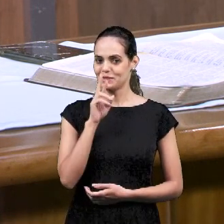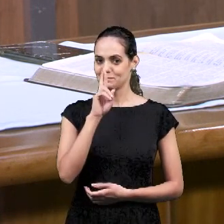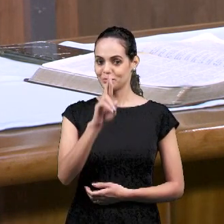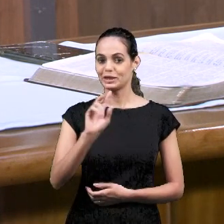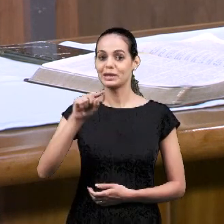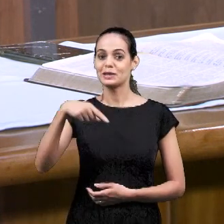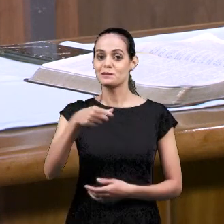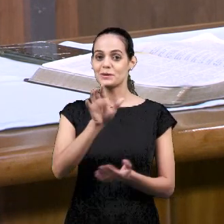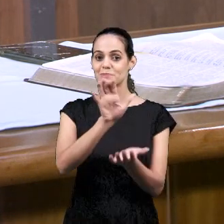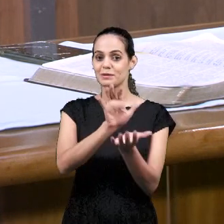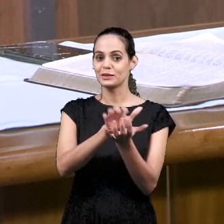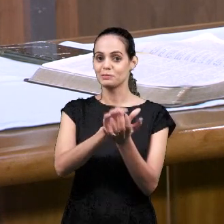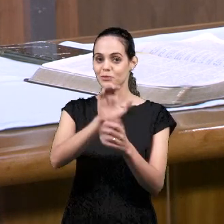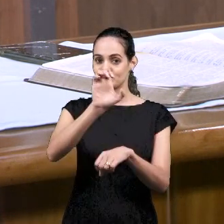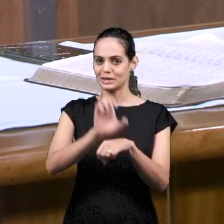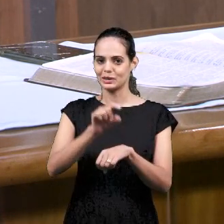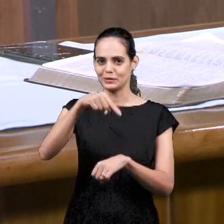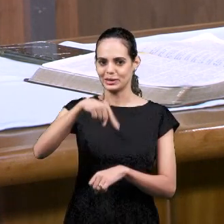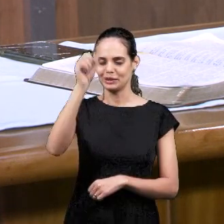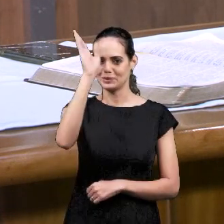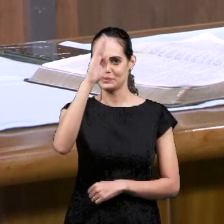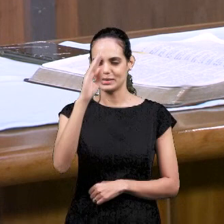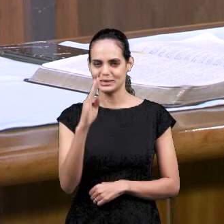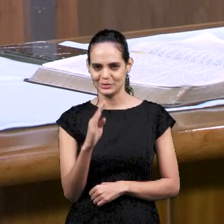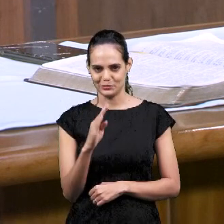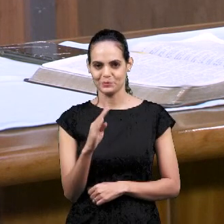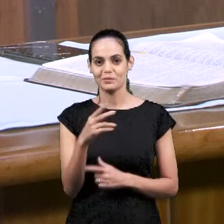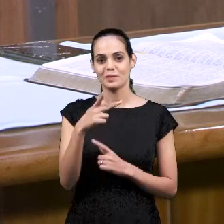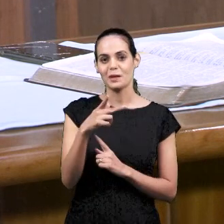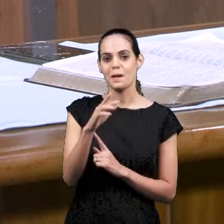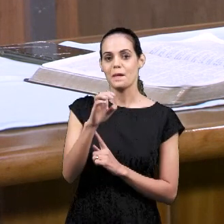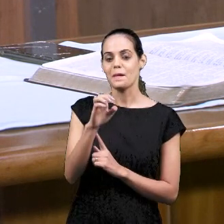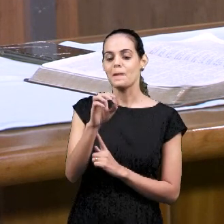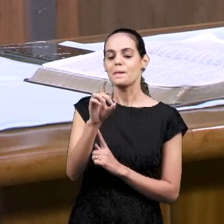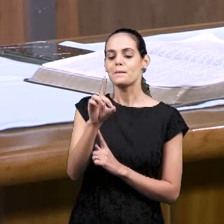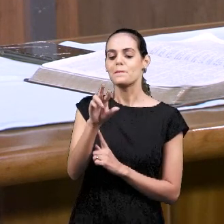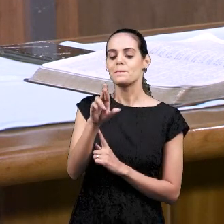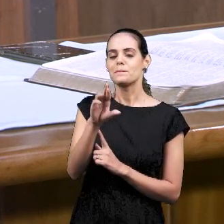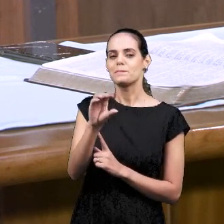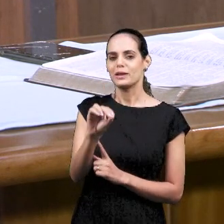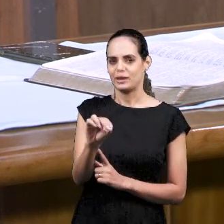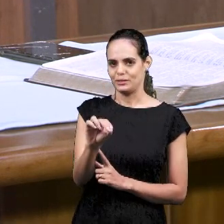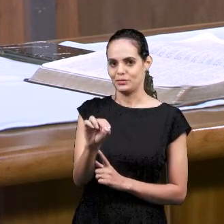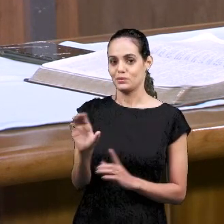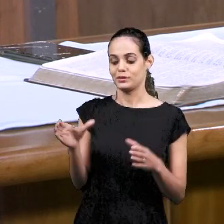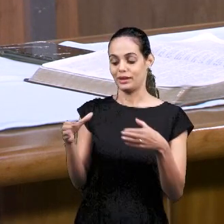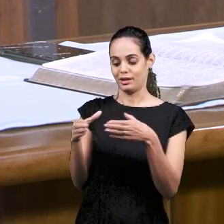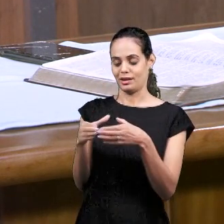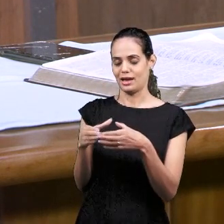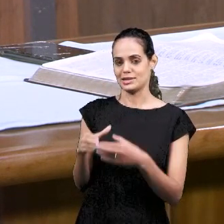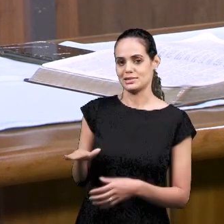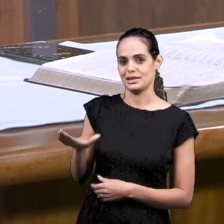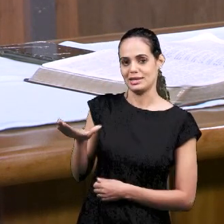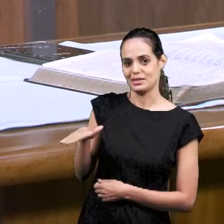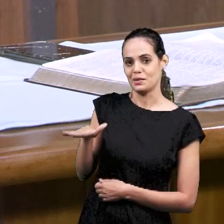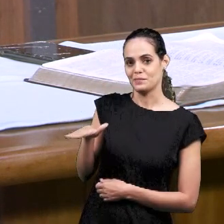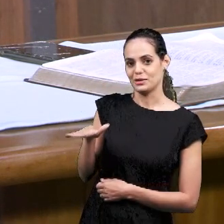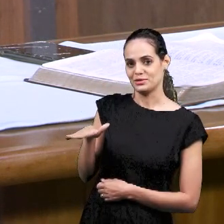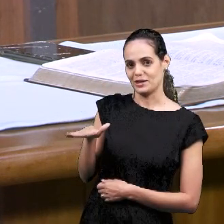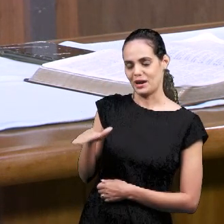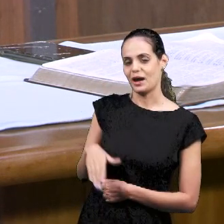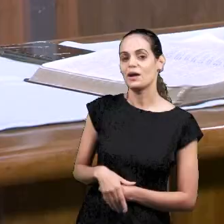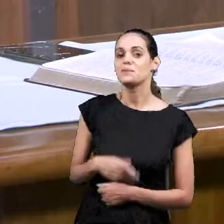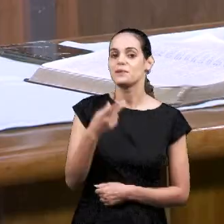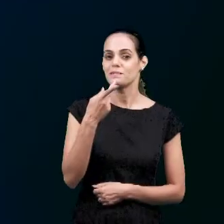la capitale de Colombie. Juste après, on passe à l'état de Pernambuco, au nord-est du Brésil, où Pedro Gabriel, de la